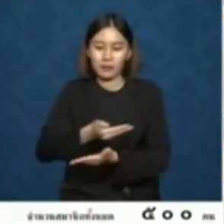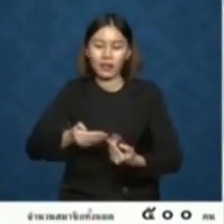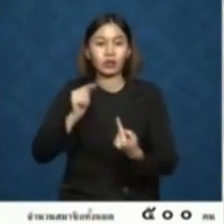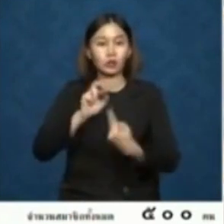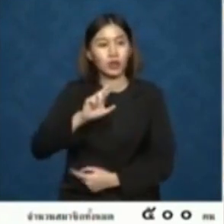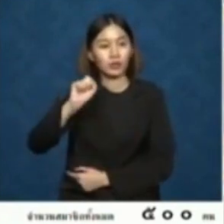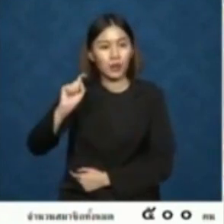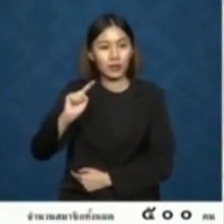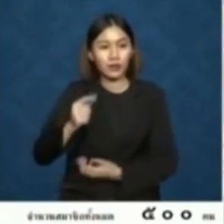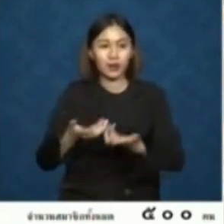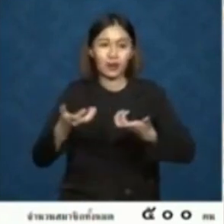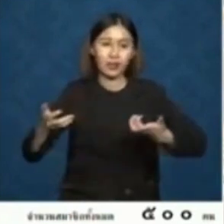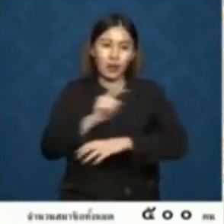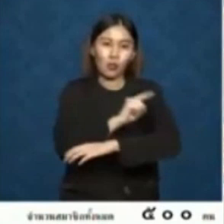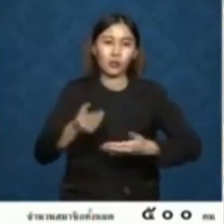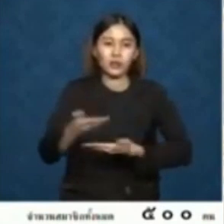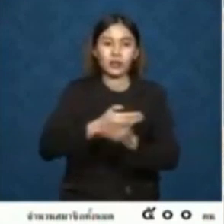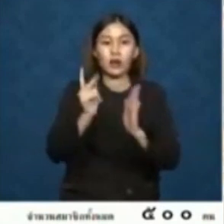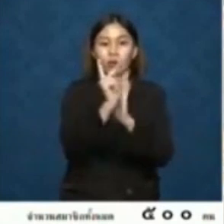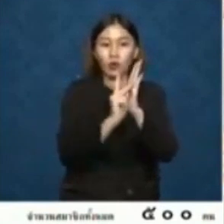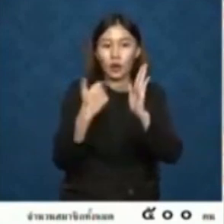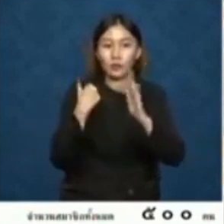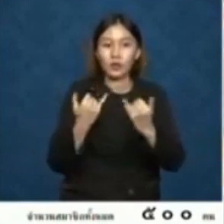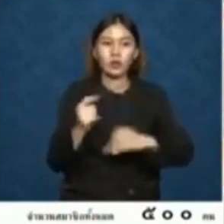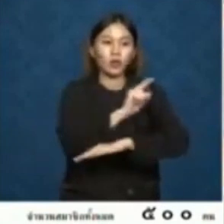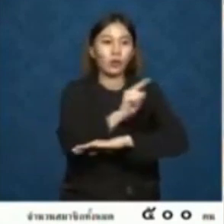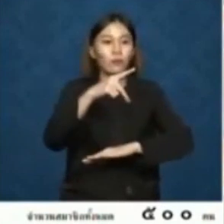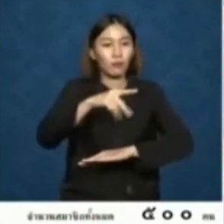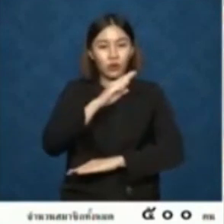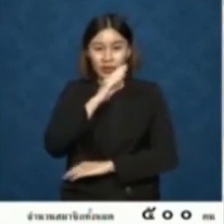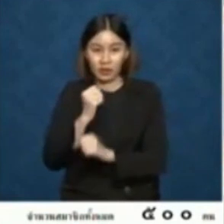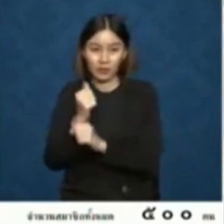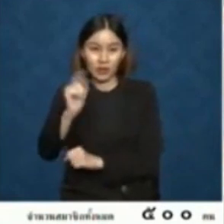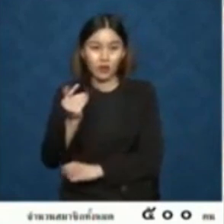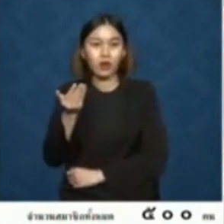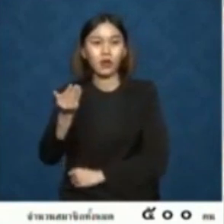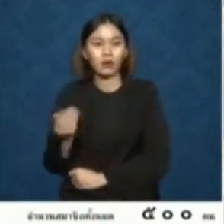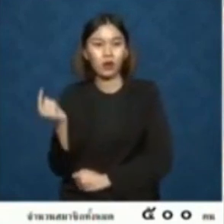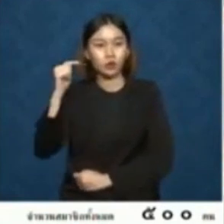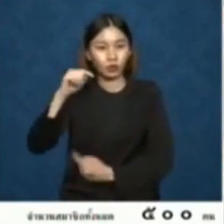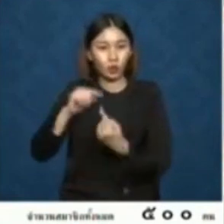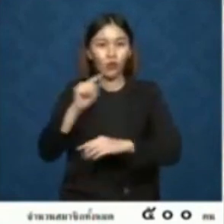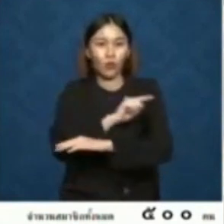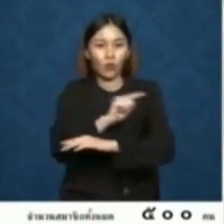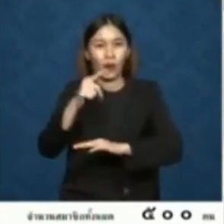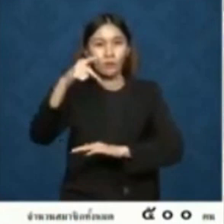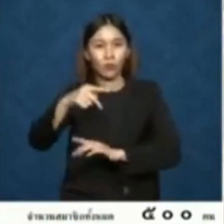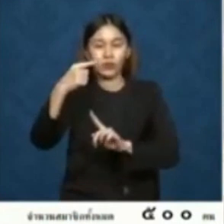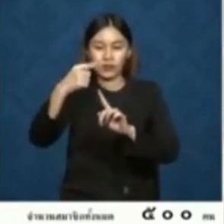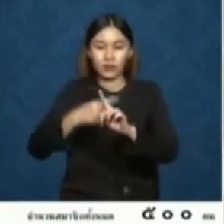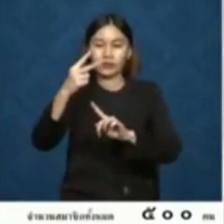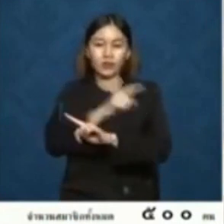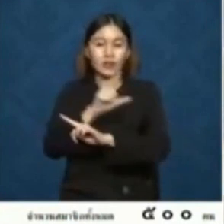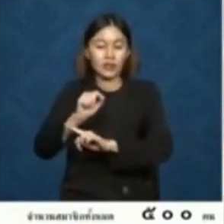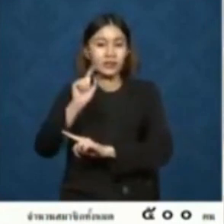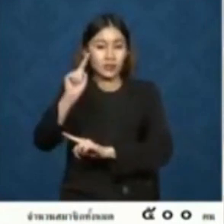าในสภาเนี่ยเราแยกวันพิจารณากฎหมายใช่ไหมครับตอนนี้เป็นวันพุธถ้าเป็นไปได้เนี่ยจะขอให้กลับมาในวันพุธที่21กุ